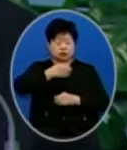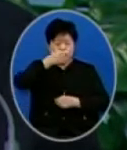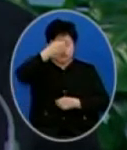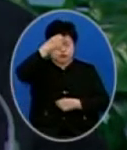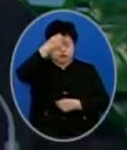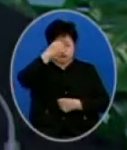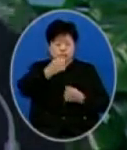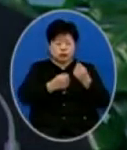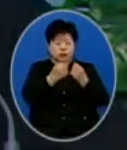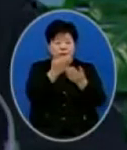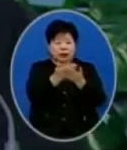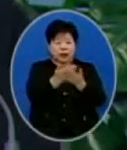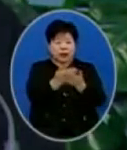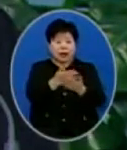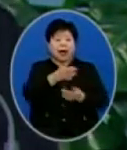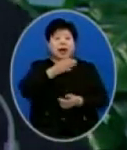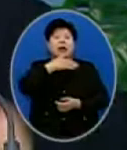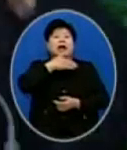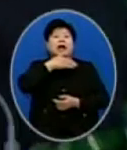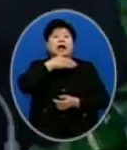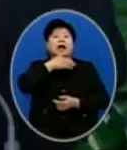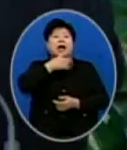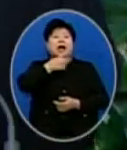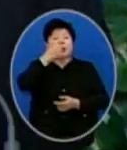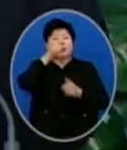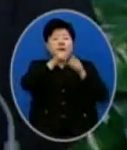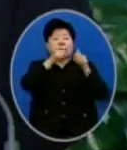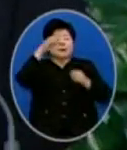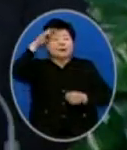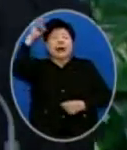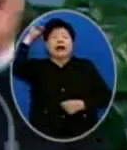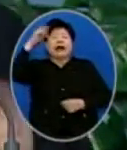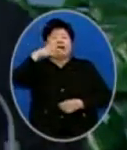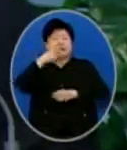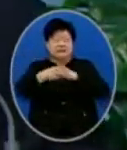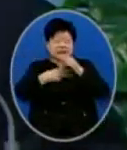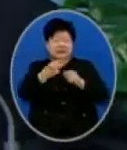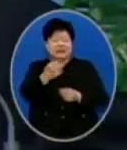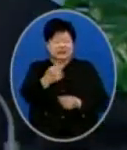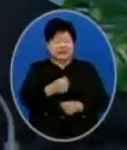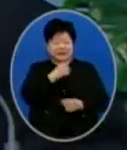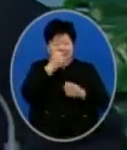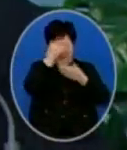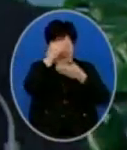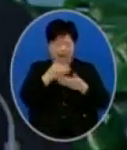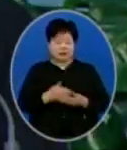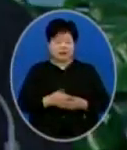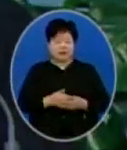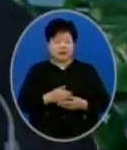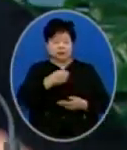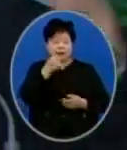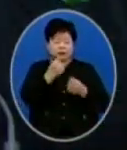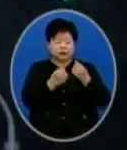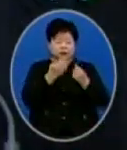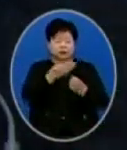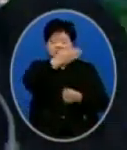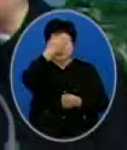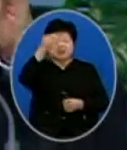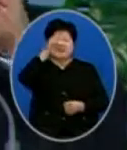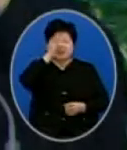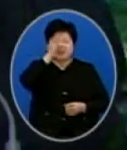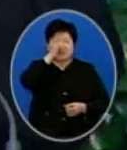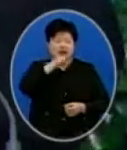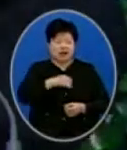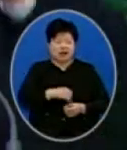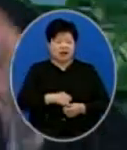나서이 꿈을 해몽을 하니까 그래서 제가 2년 전에 제 꿈을 해몽을 준 그 히브리